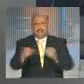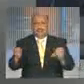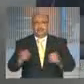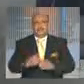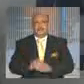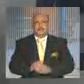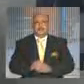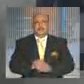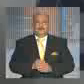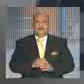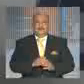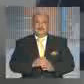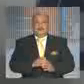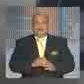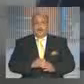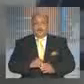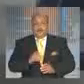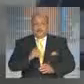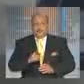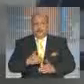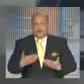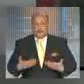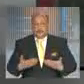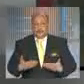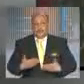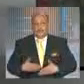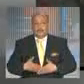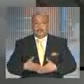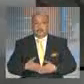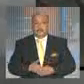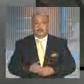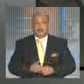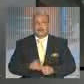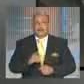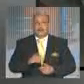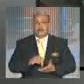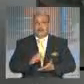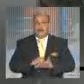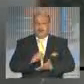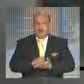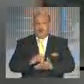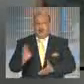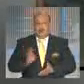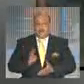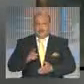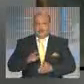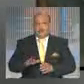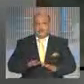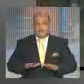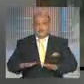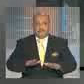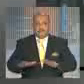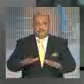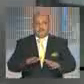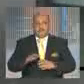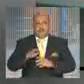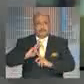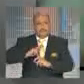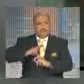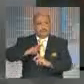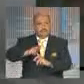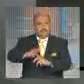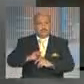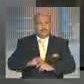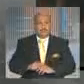قبل قوات الجيش الوطني. مصادر عسكرية أكدت أن الهالك لم يمتثل لأمر التوقف وأنه وجد بمنزل